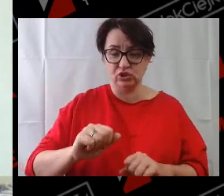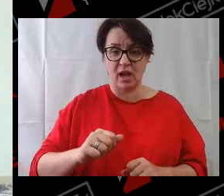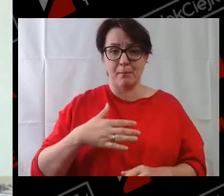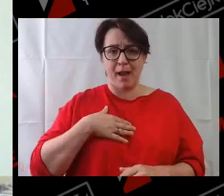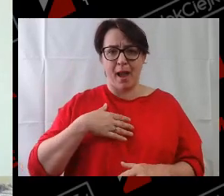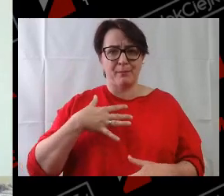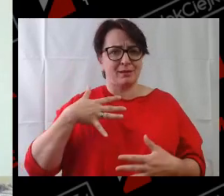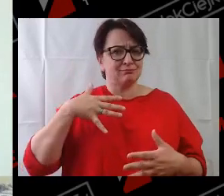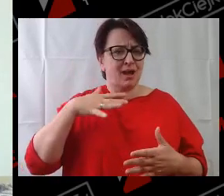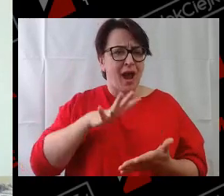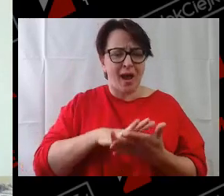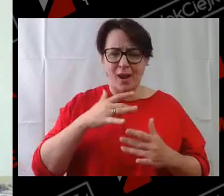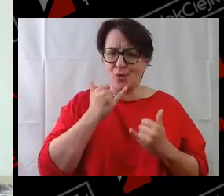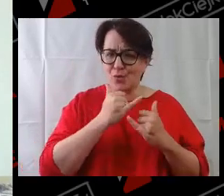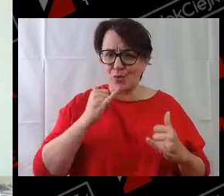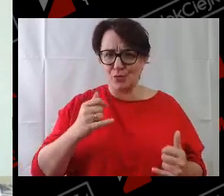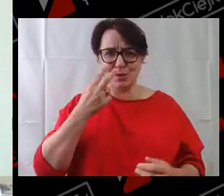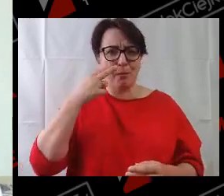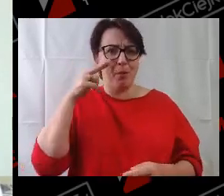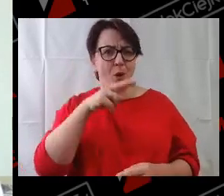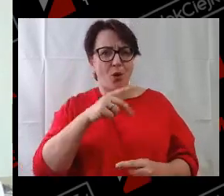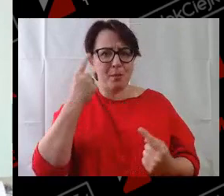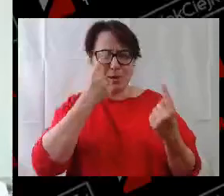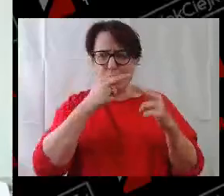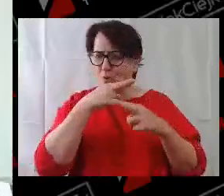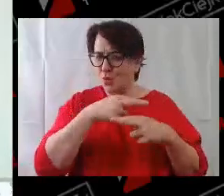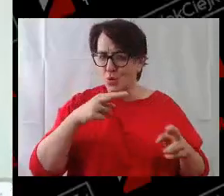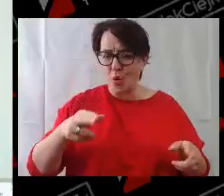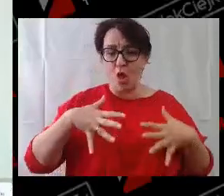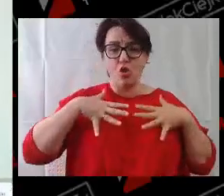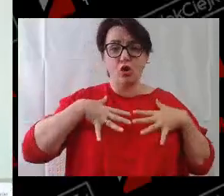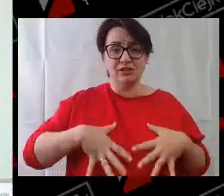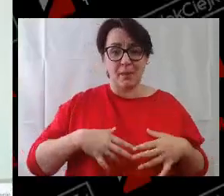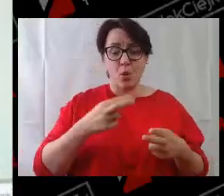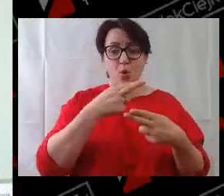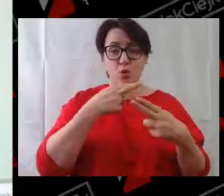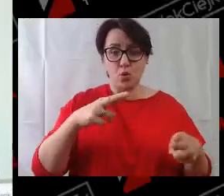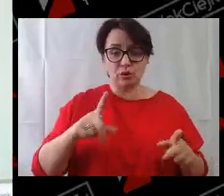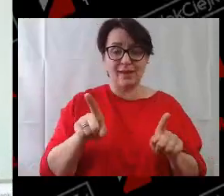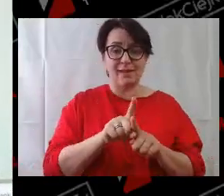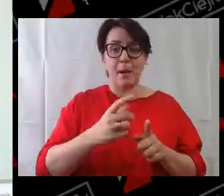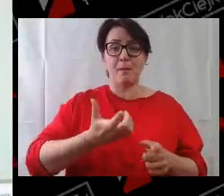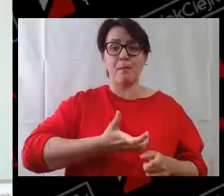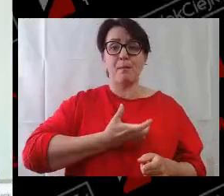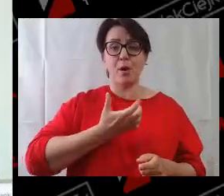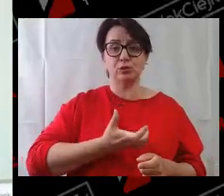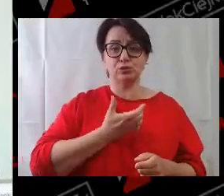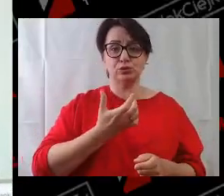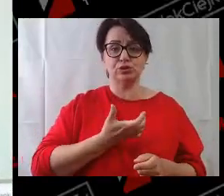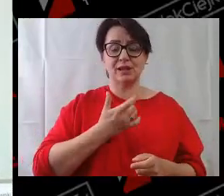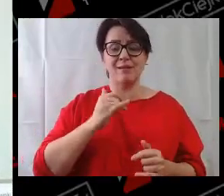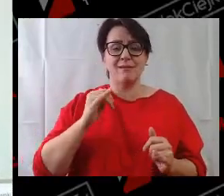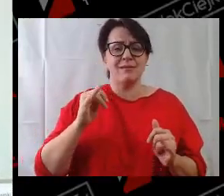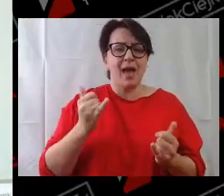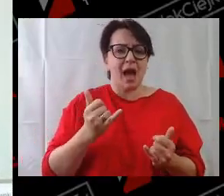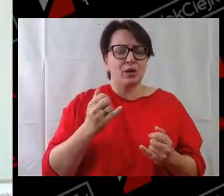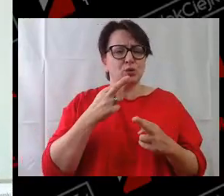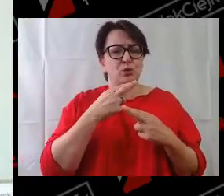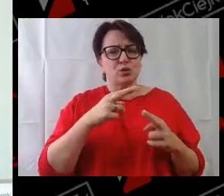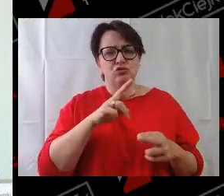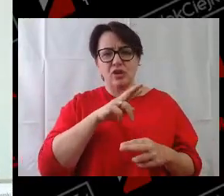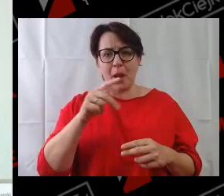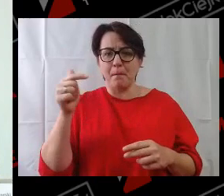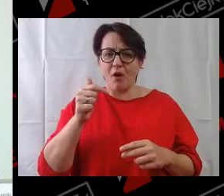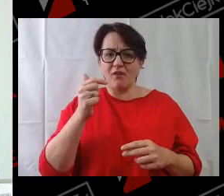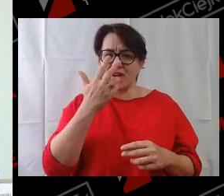mamy różne poglądy mamy różne pewnym sensie tożsamości i poczucie tego jak pewne rzeczy powinny wyglądać